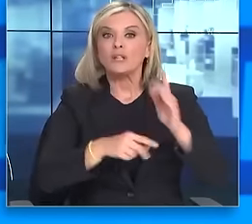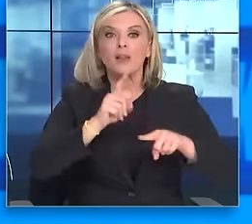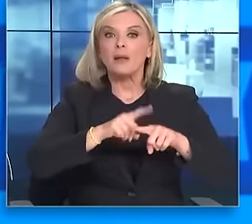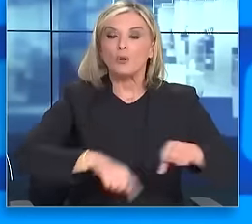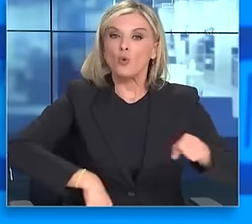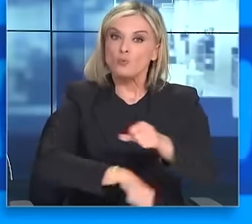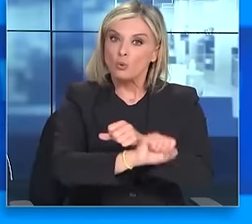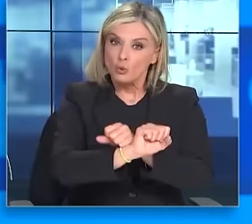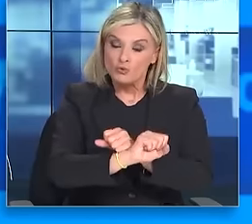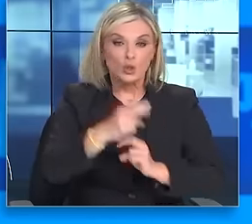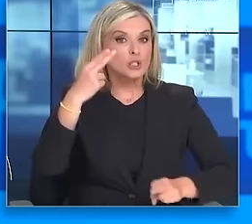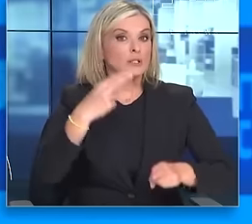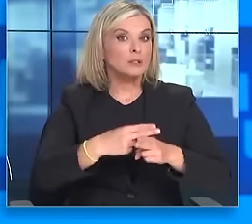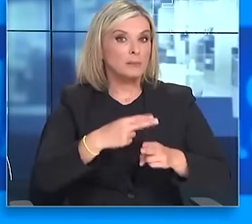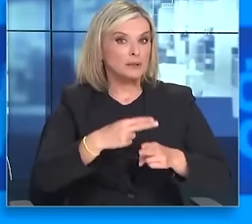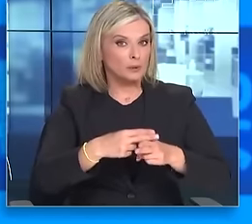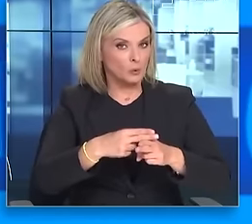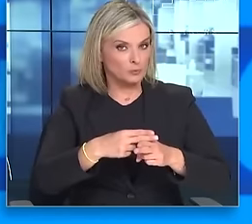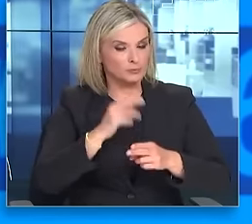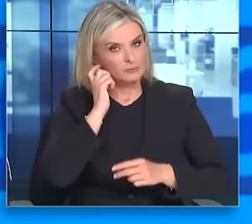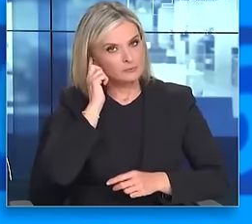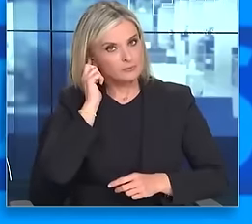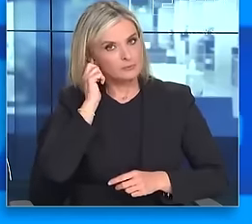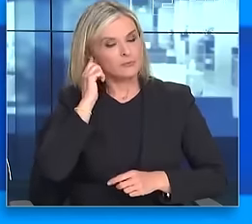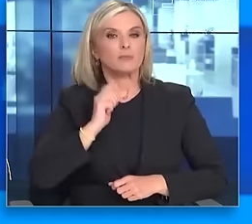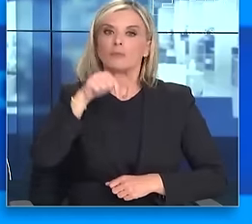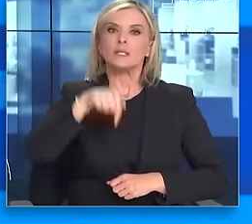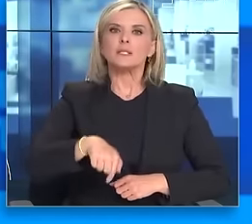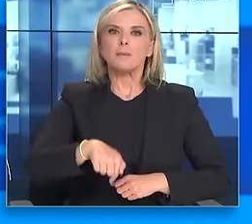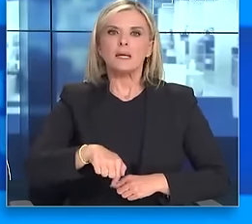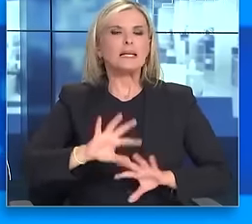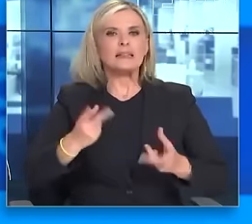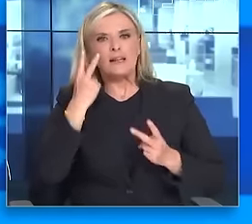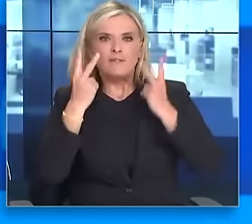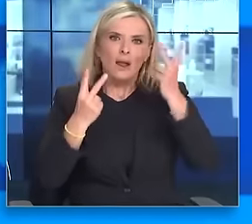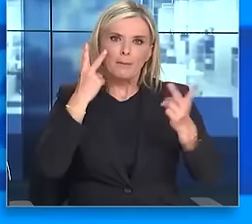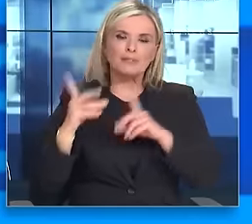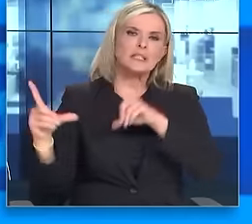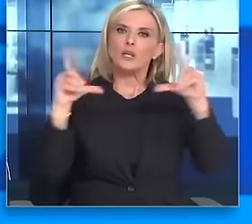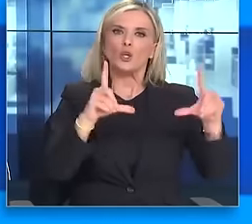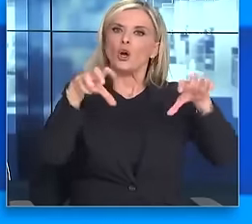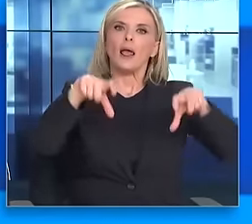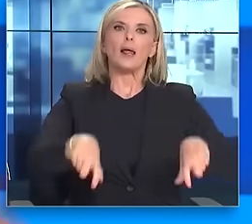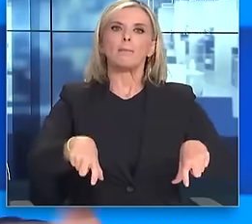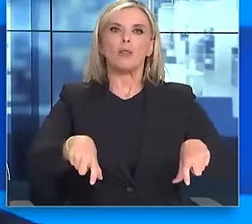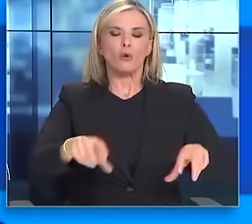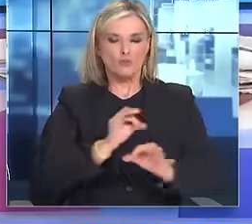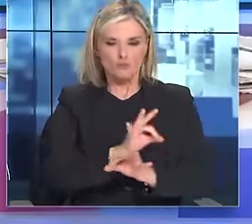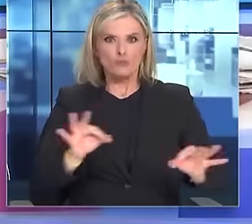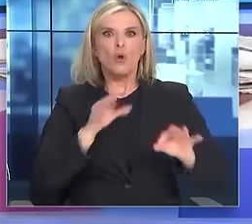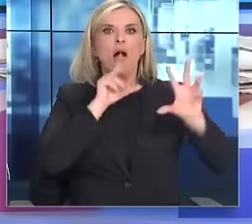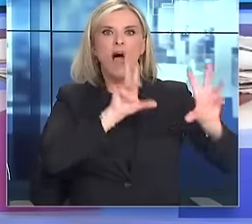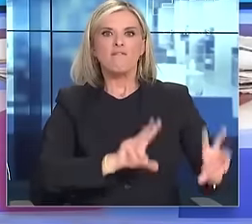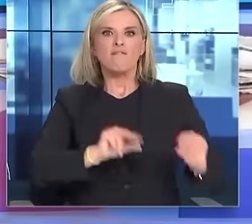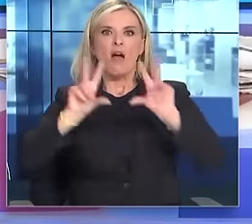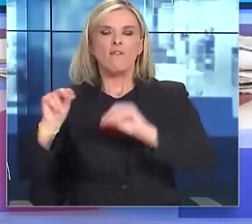ουσιαστικά αύριο. Η εικόνα στα γήπεδα είναι τελείως διαφορετική. Είναι εικόνα που μοιάζει περισσότερο με κανονικά ευρωπαϊκά